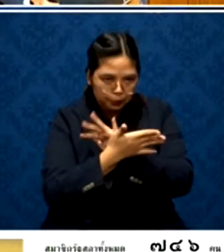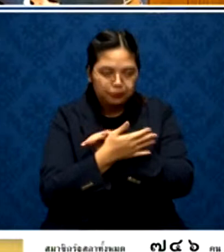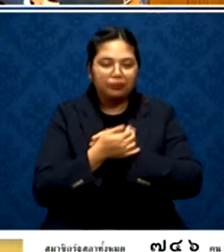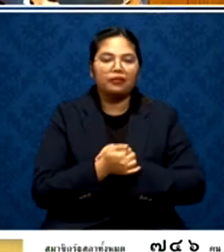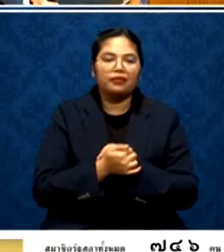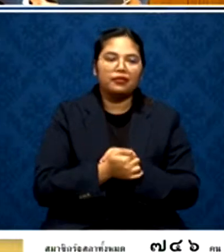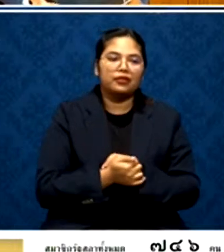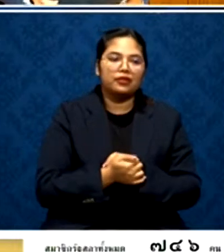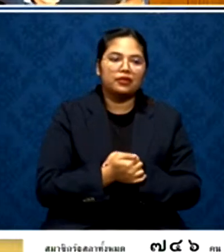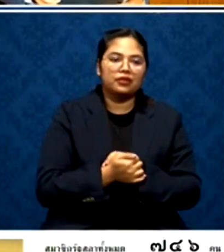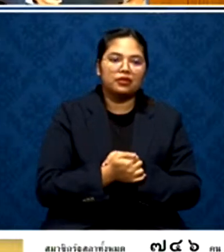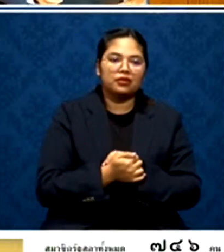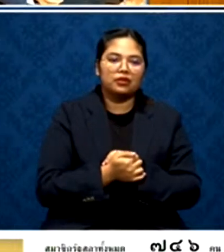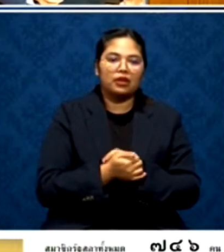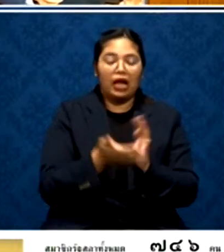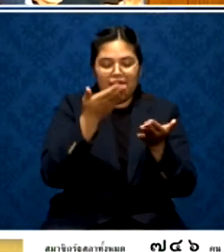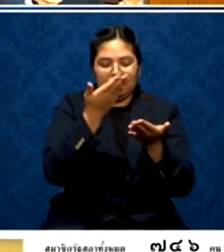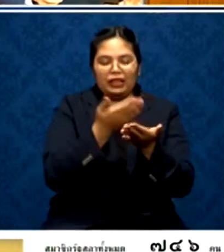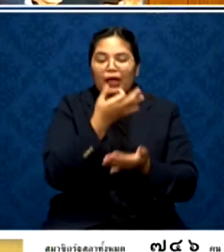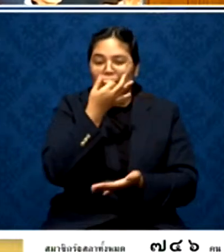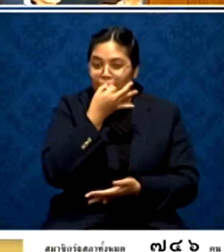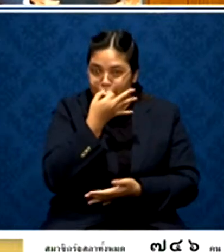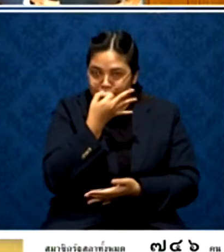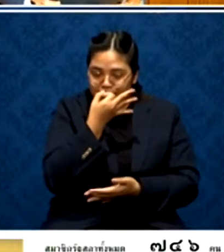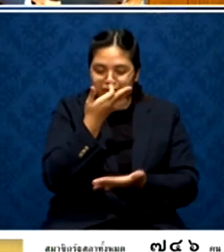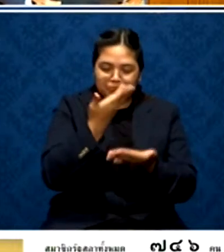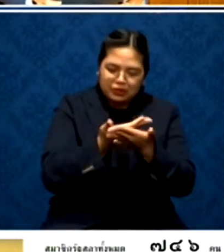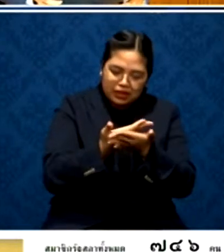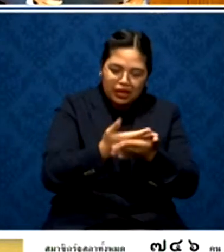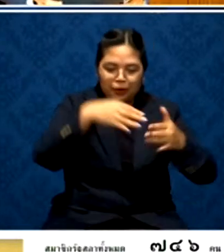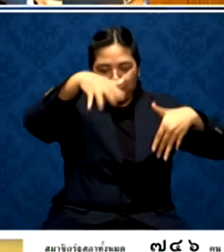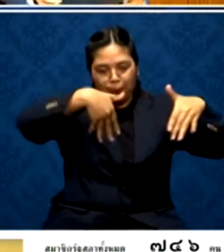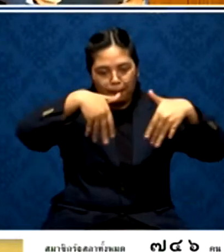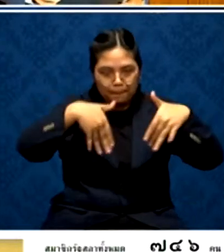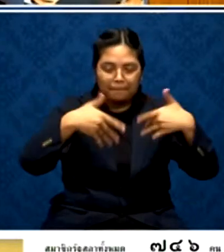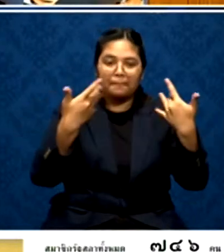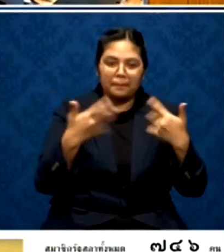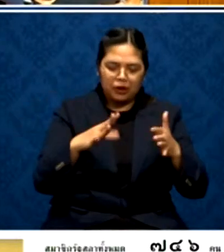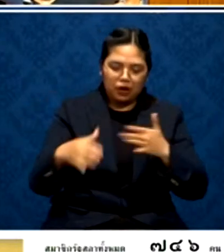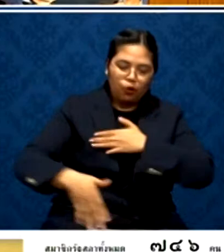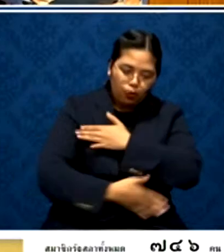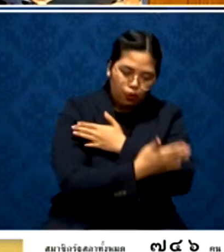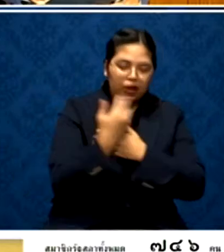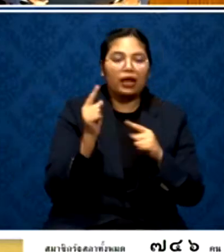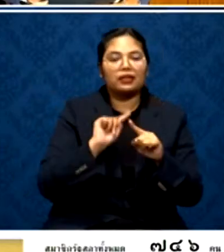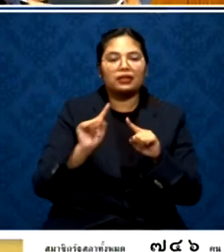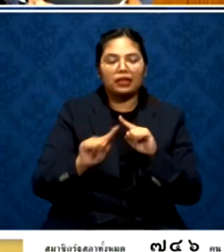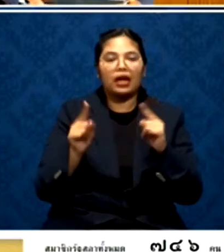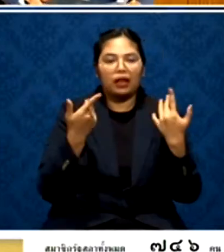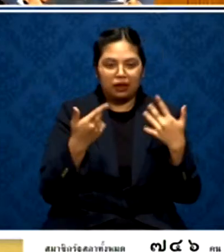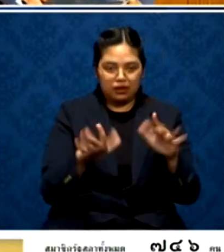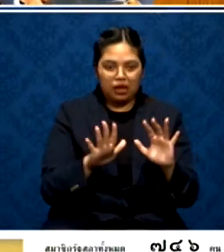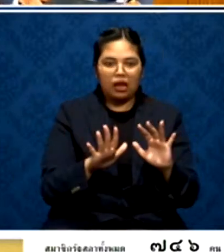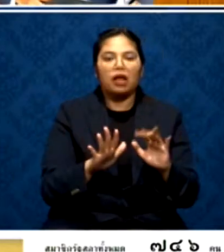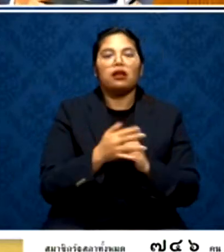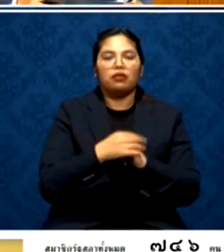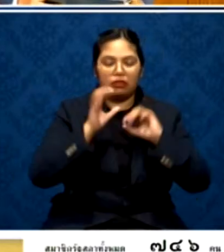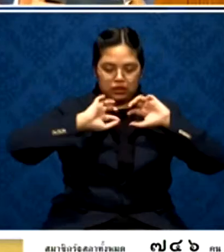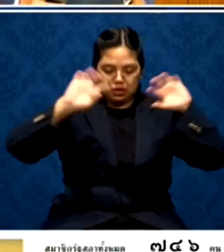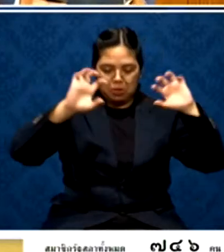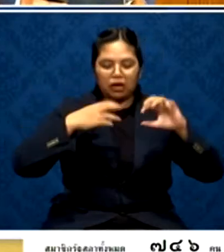พนอกจากการสร้างรายได้และโอกาสแล้วรัฐบาลจะดำเนินนโยบายเพื่อสร้างคุณภาพชีวิต